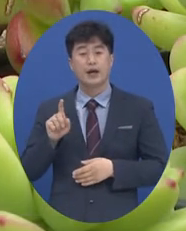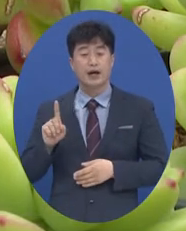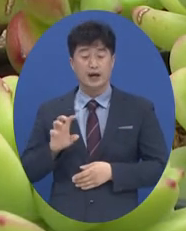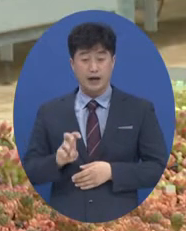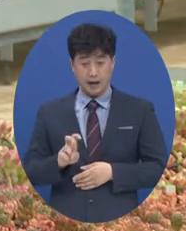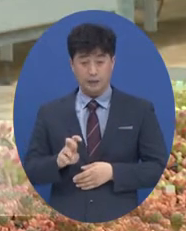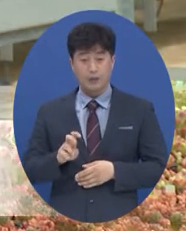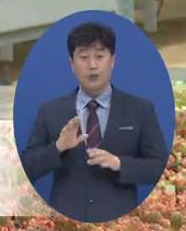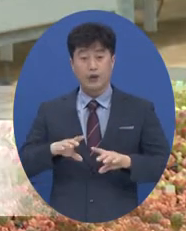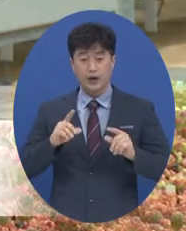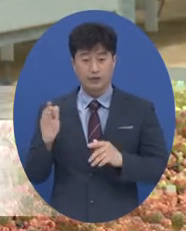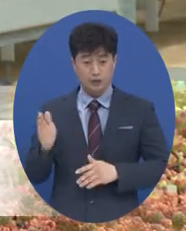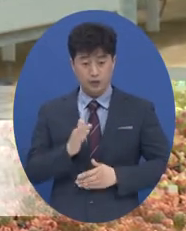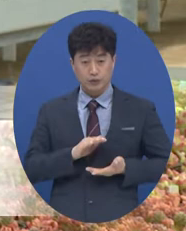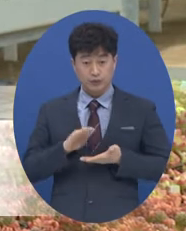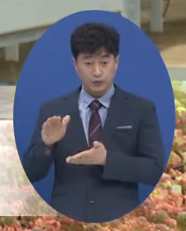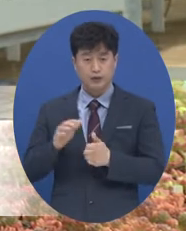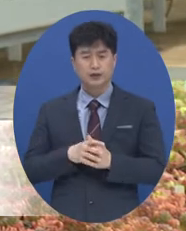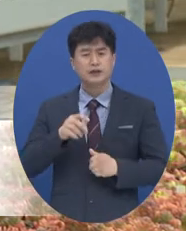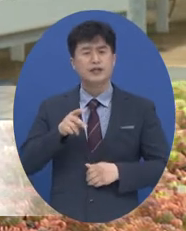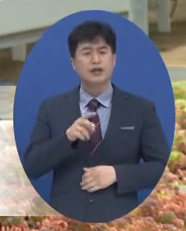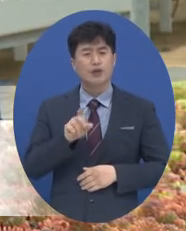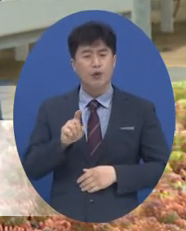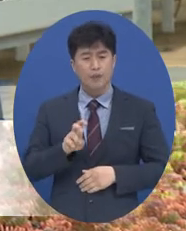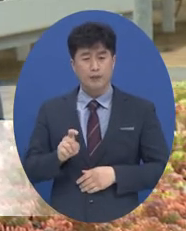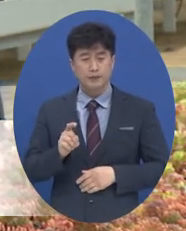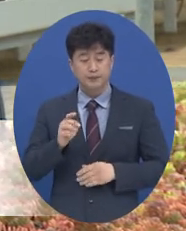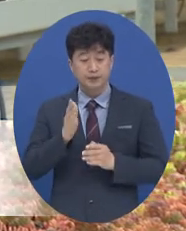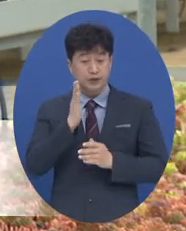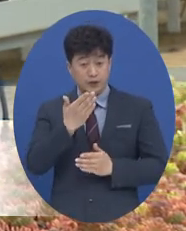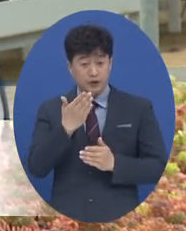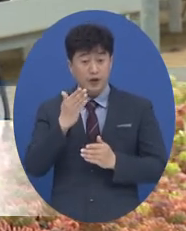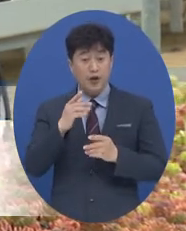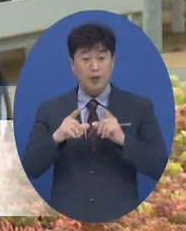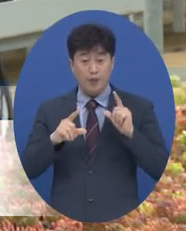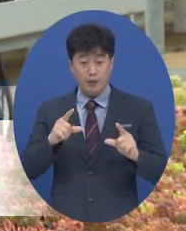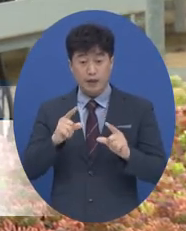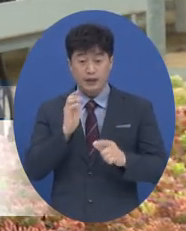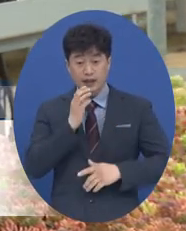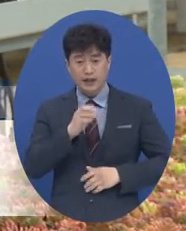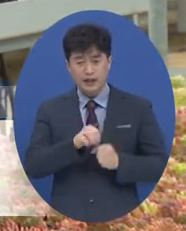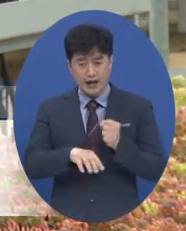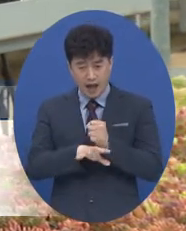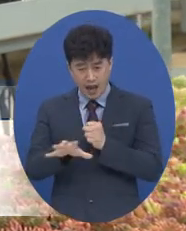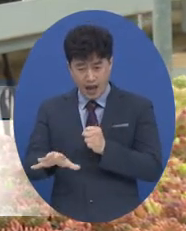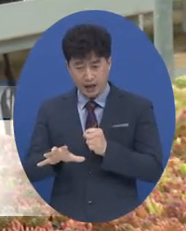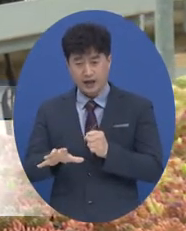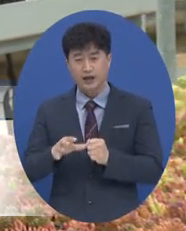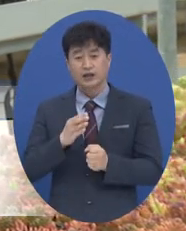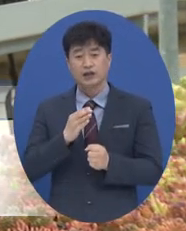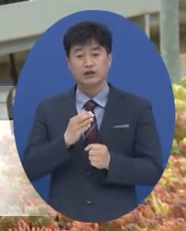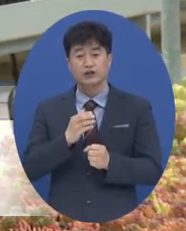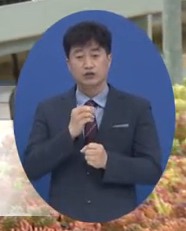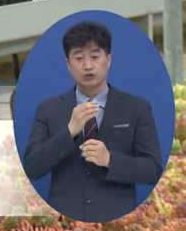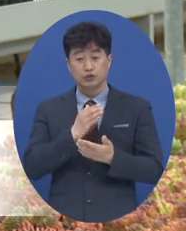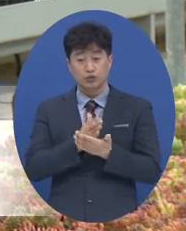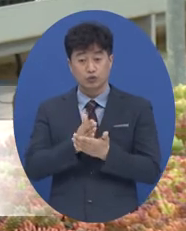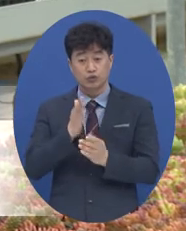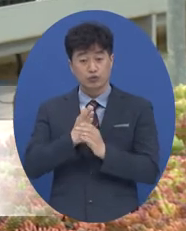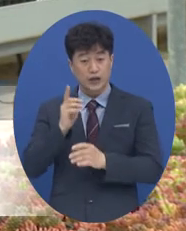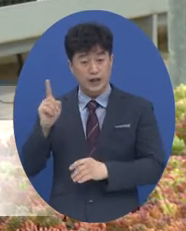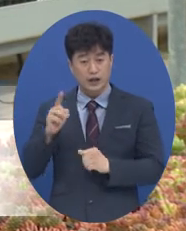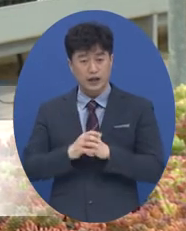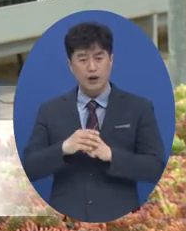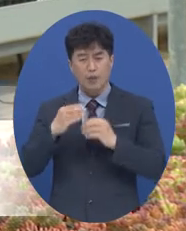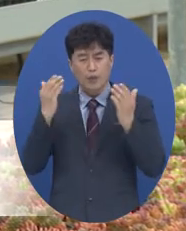덤은 여 평 옆 쌕 이 다양한 장점을 지닌 다육 식물 중 하나입니다 따라서 모든 소비자들이 달 식물을